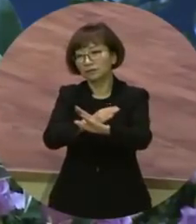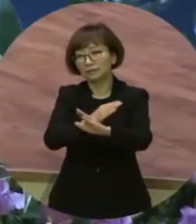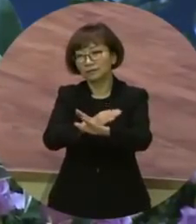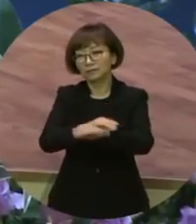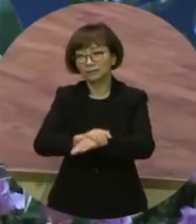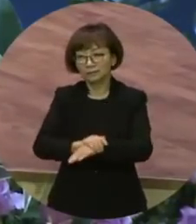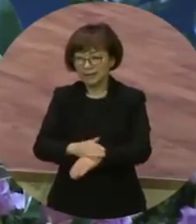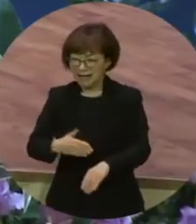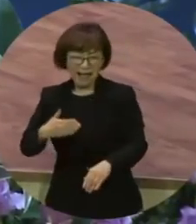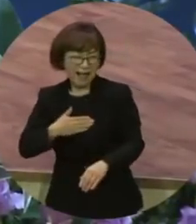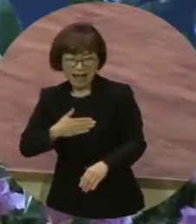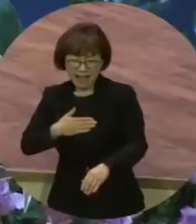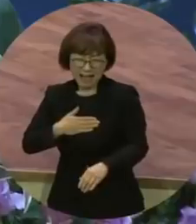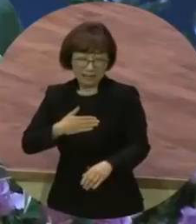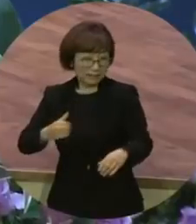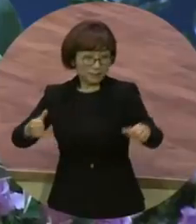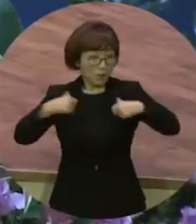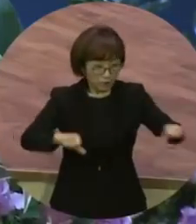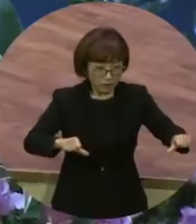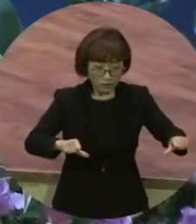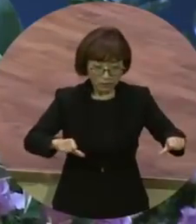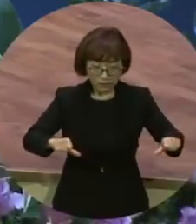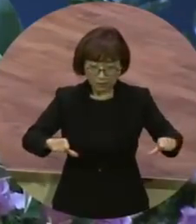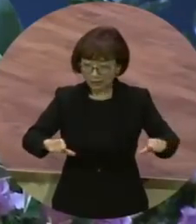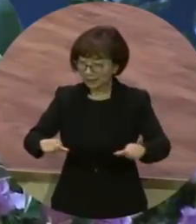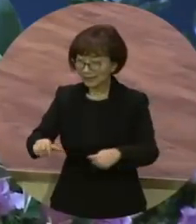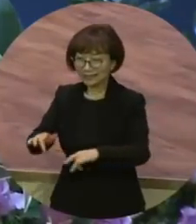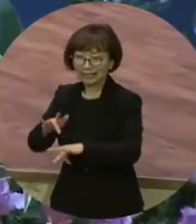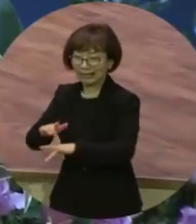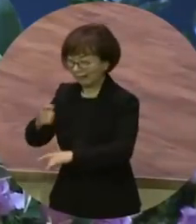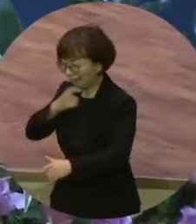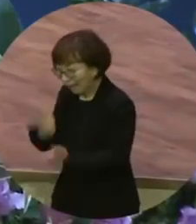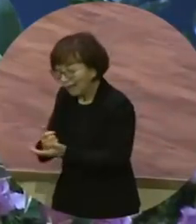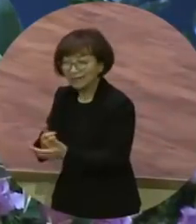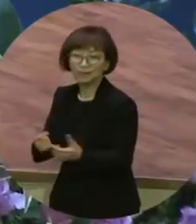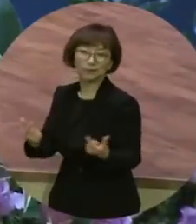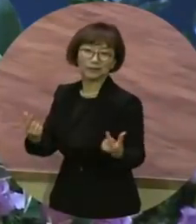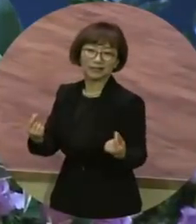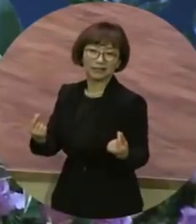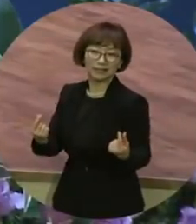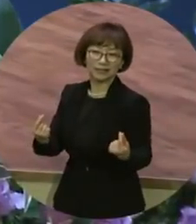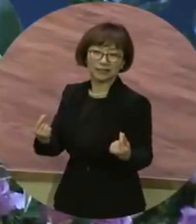속았음을 알게 되고 하나님은 또 그 사건을 통해서 나에게 깨달음을 주십니다.